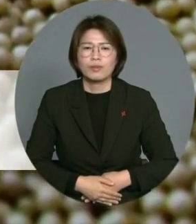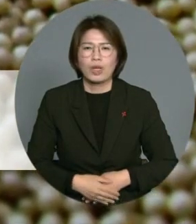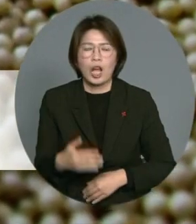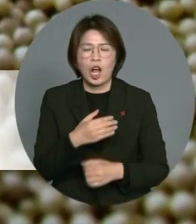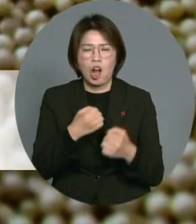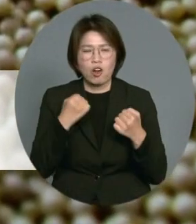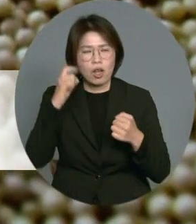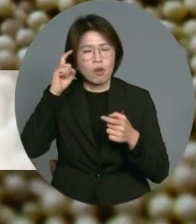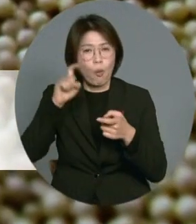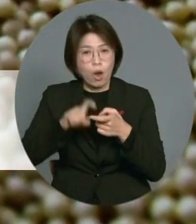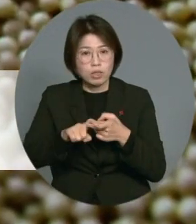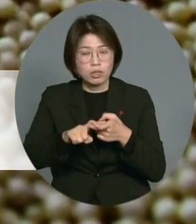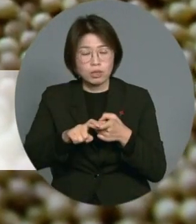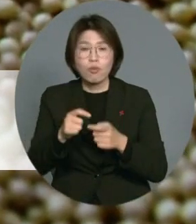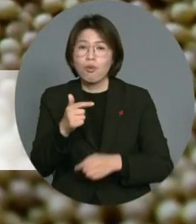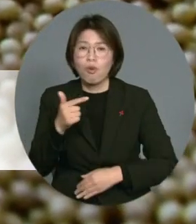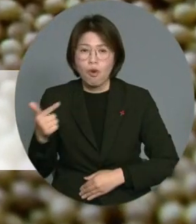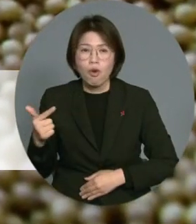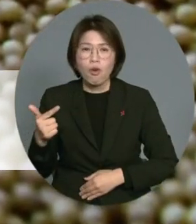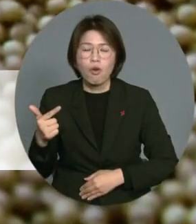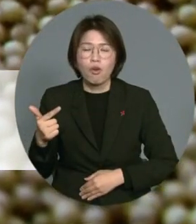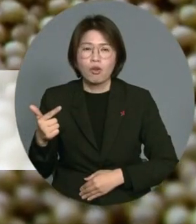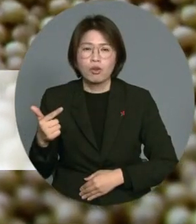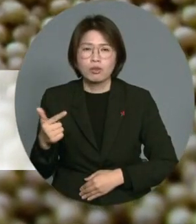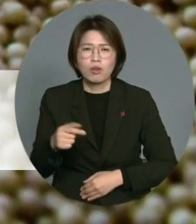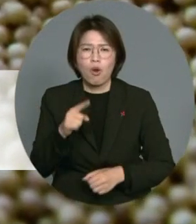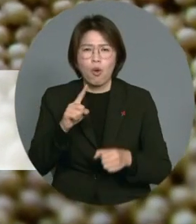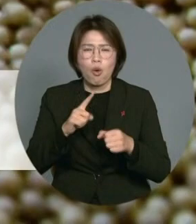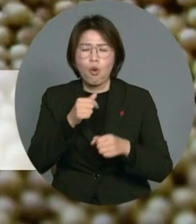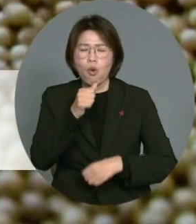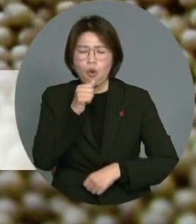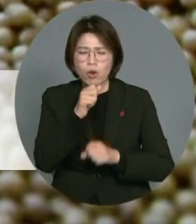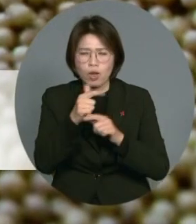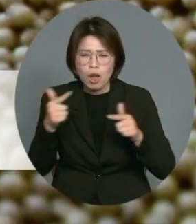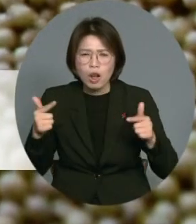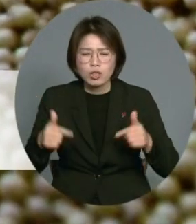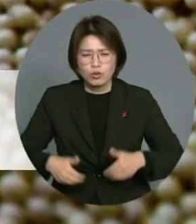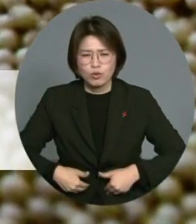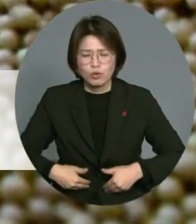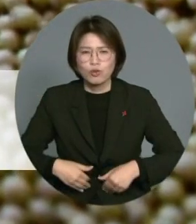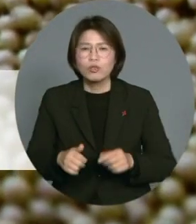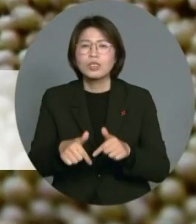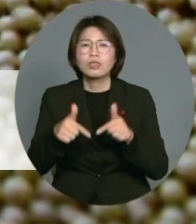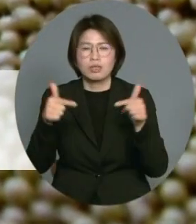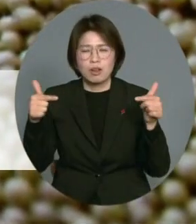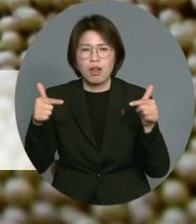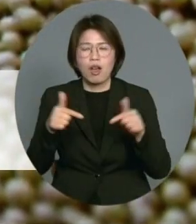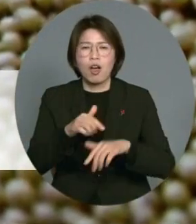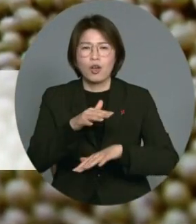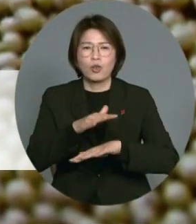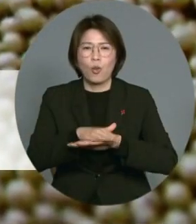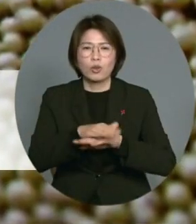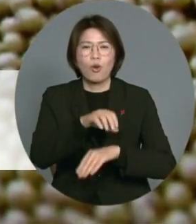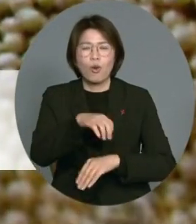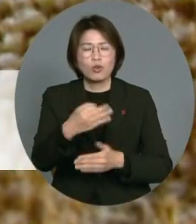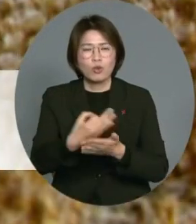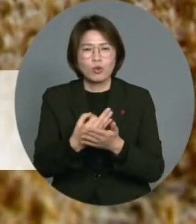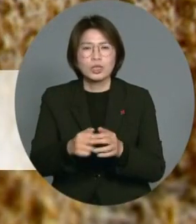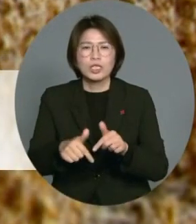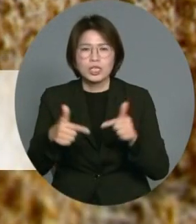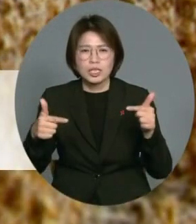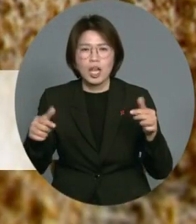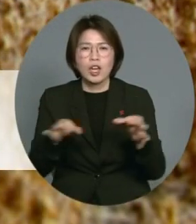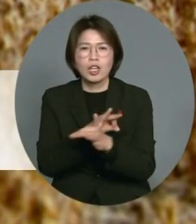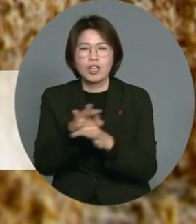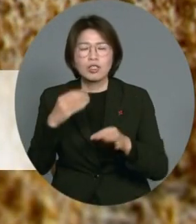건강에 대한 관심이 높아지면서 기능성 잡곡의 수요도 크게 늘고 있습니다. 농촌 지역의 소득 향상과 지역